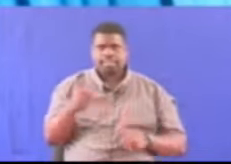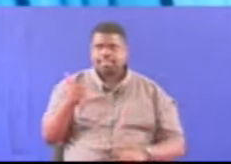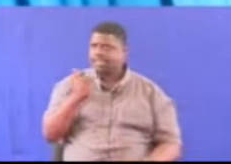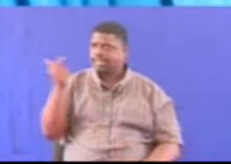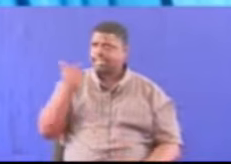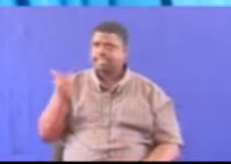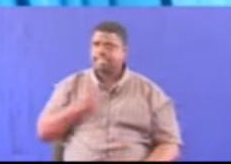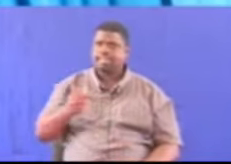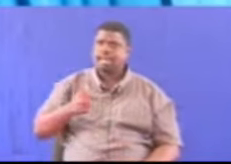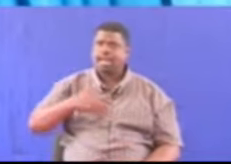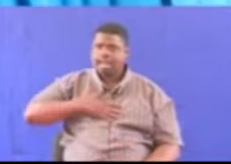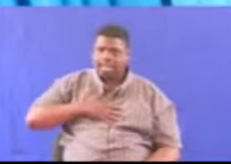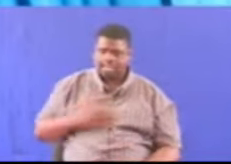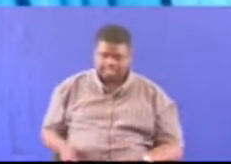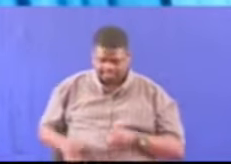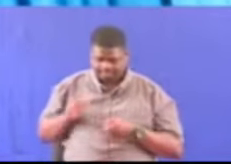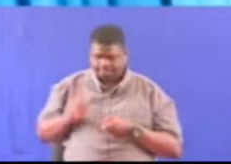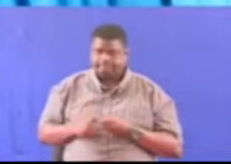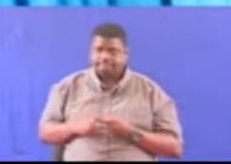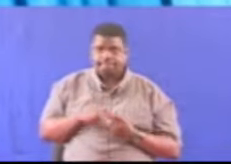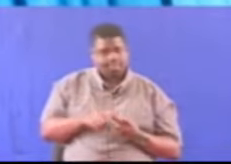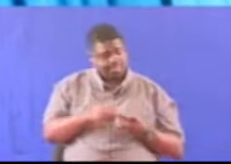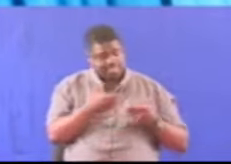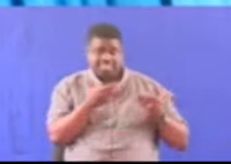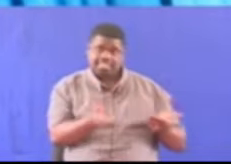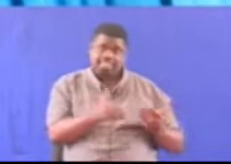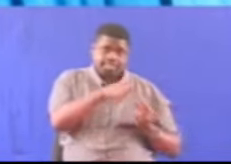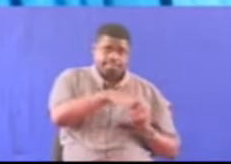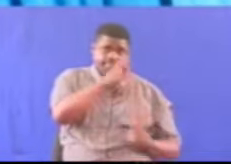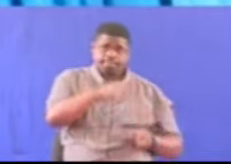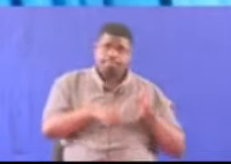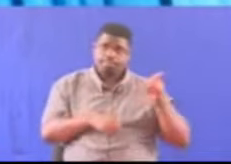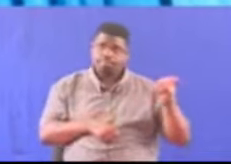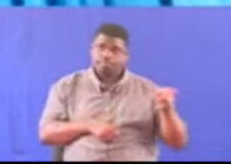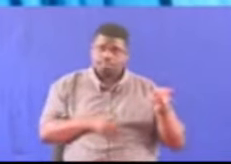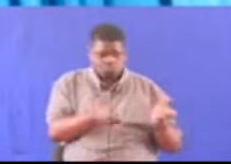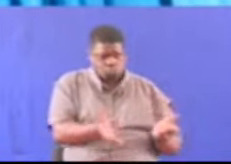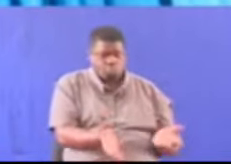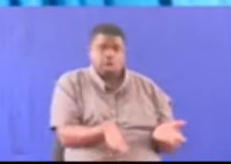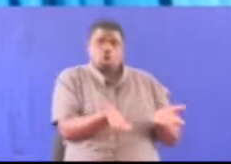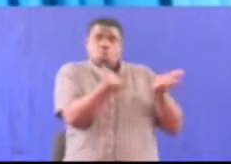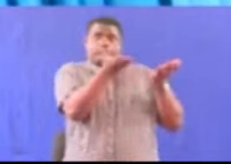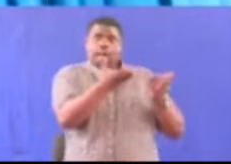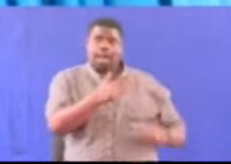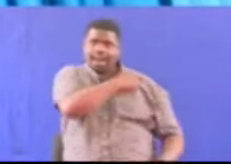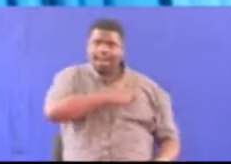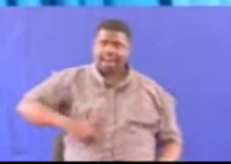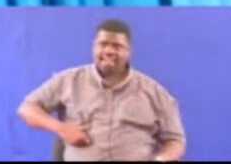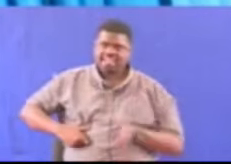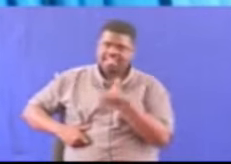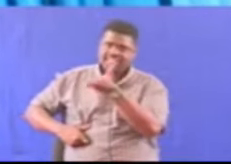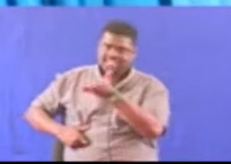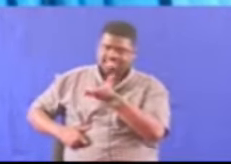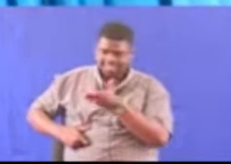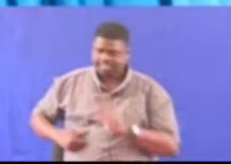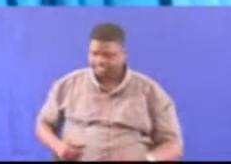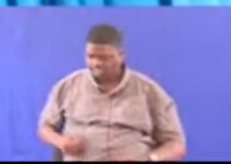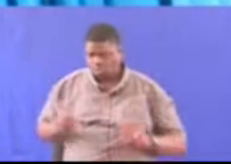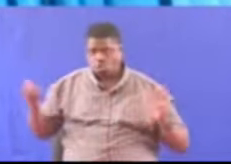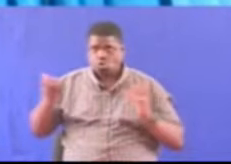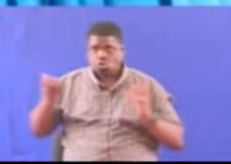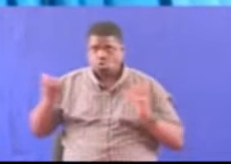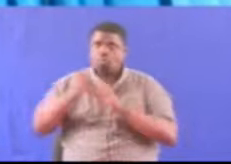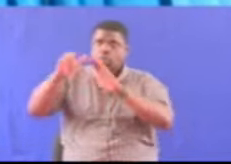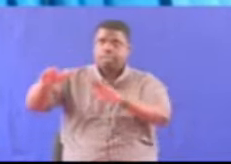Tanzania, lakini pia sasa kwa kumuinua kuwa rais wa umoja wa